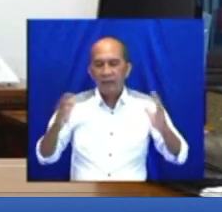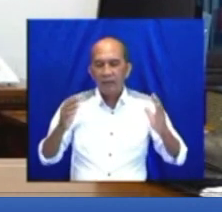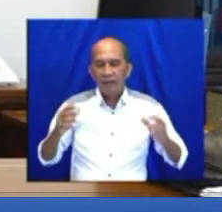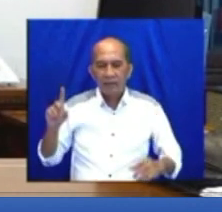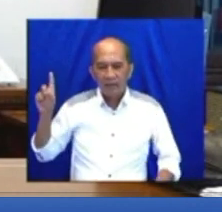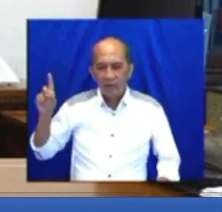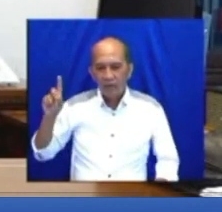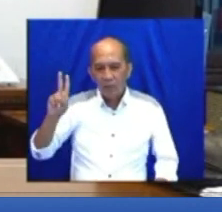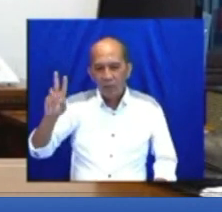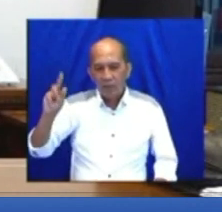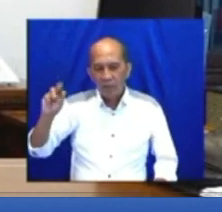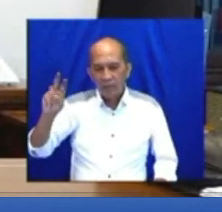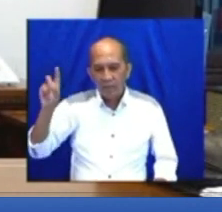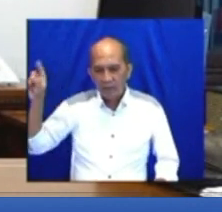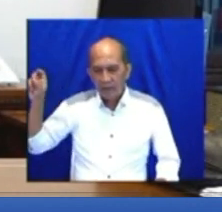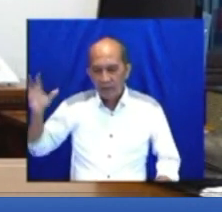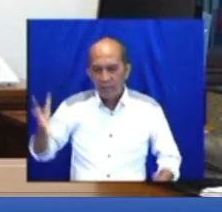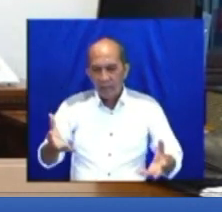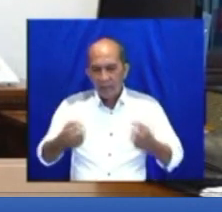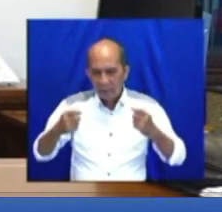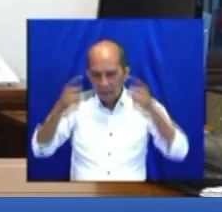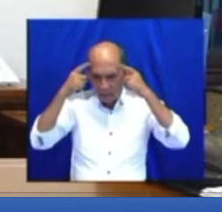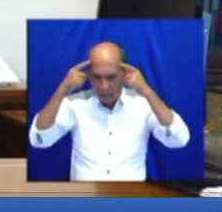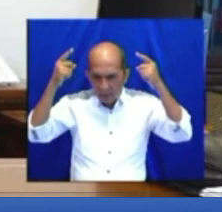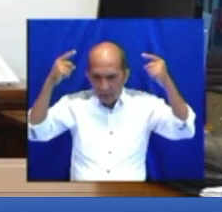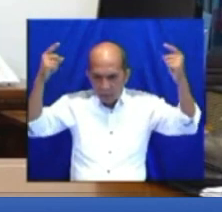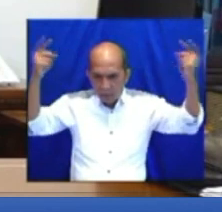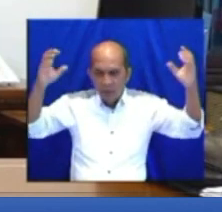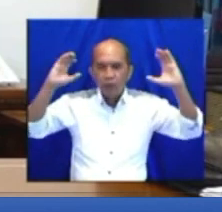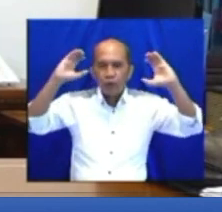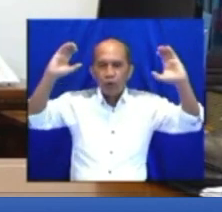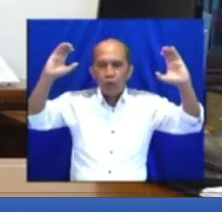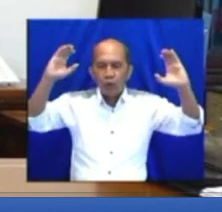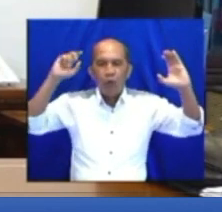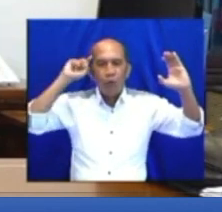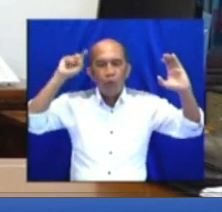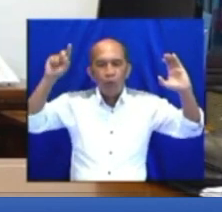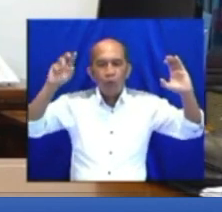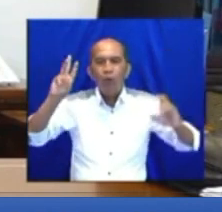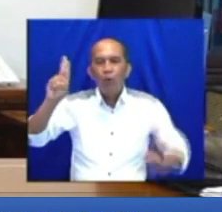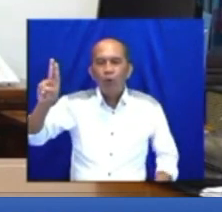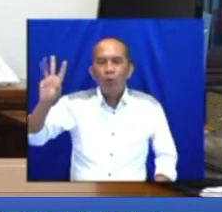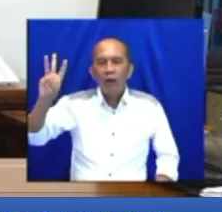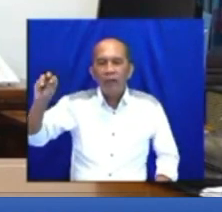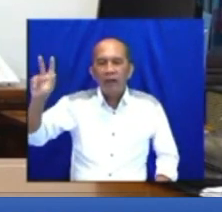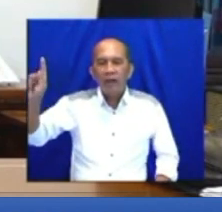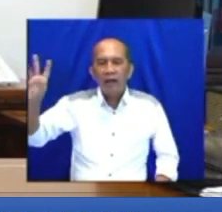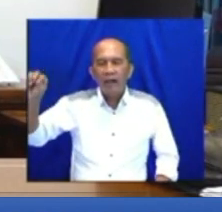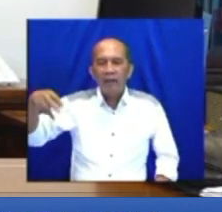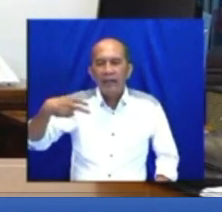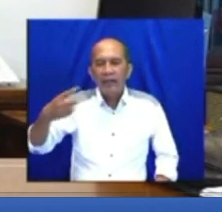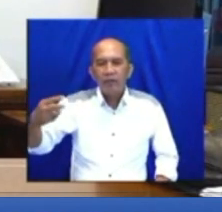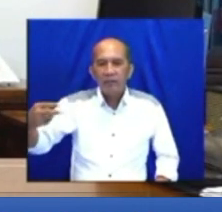digital yang dapat menjadi inspirasi, menjadi contoh bagi UKM di seluruh Indonesia